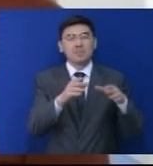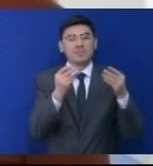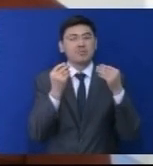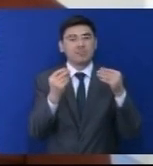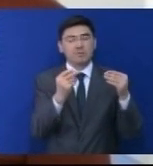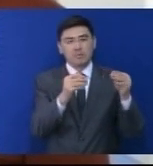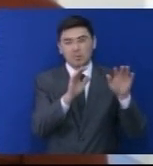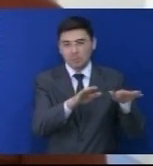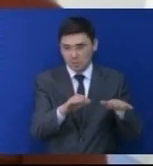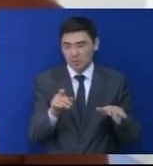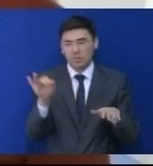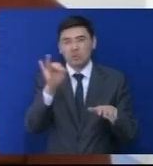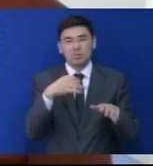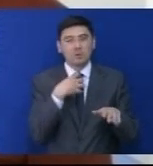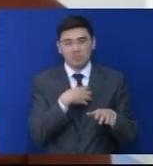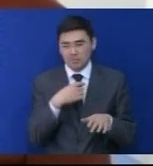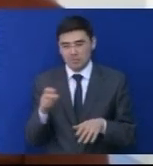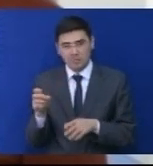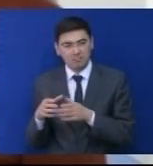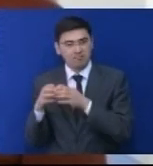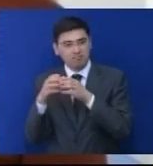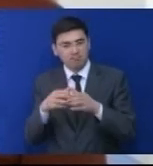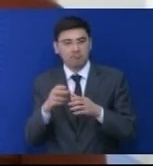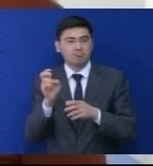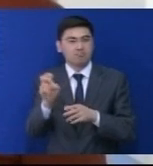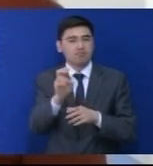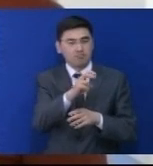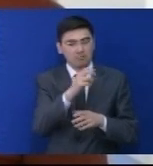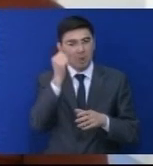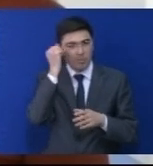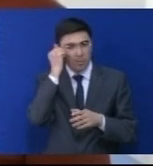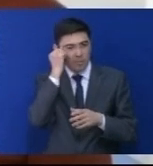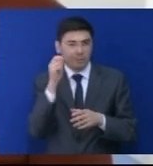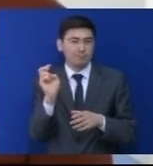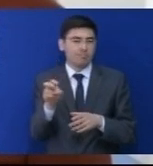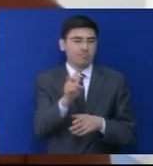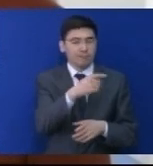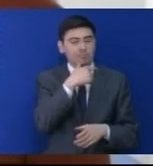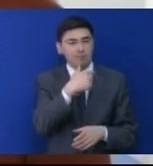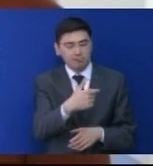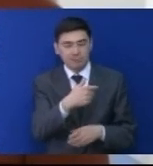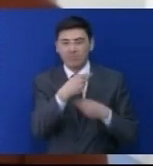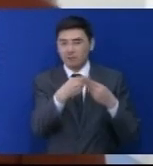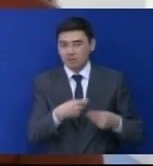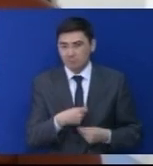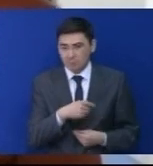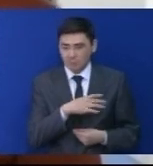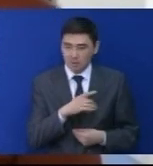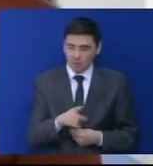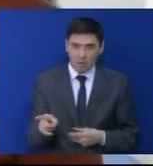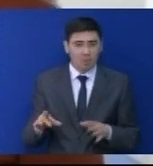Шәкәрім кесенесімен өзге де сәулет және мәдени ескерткіштерді көрді. Тамаша әсер алды. Бір шама